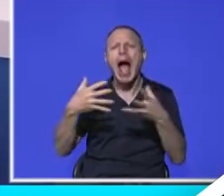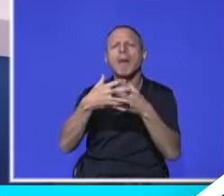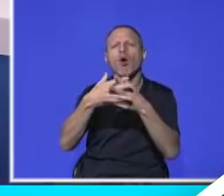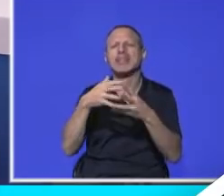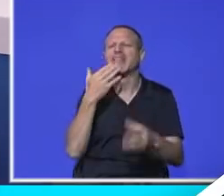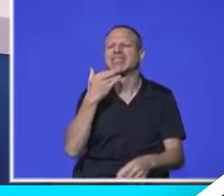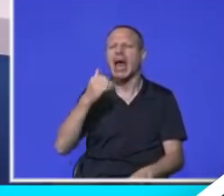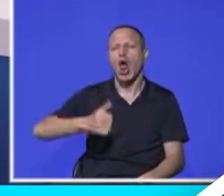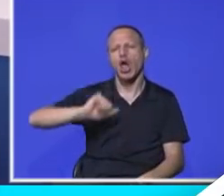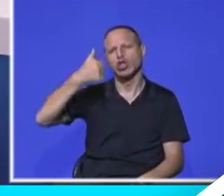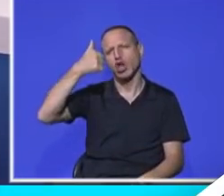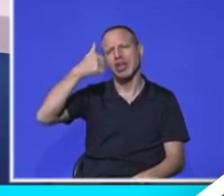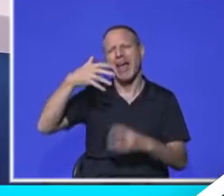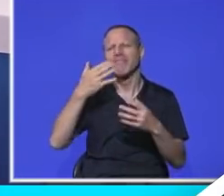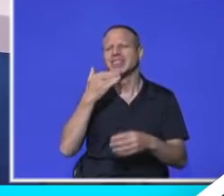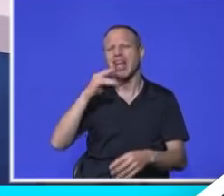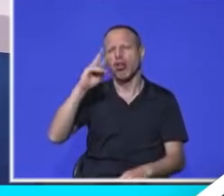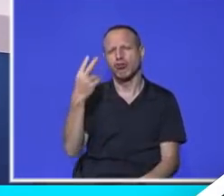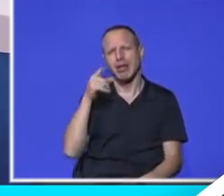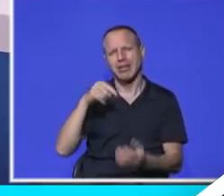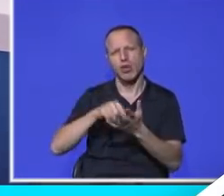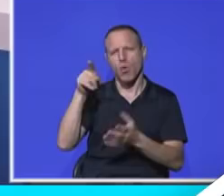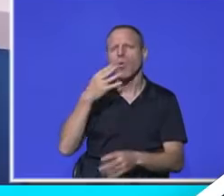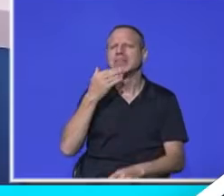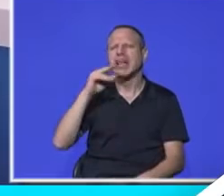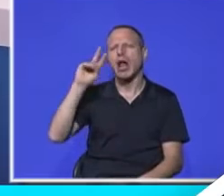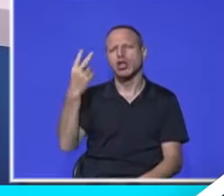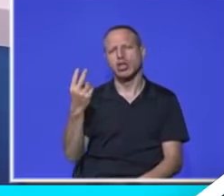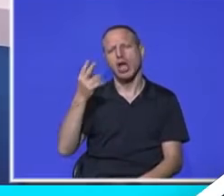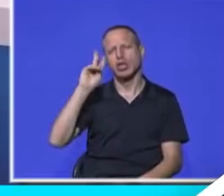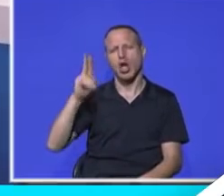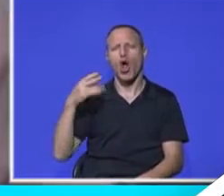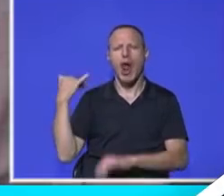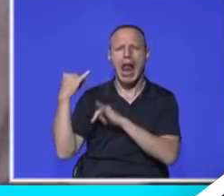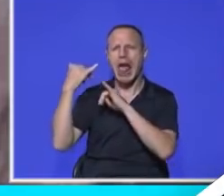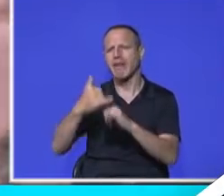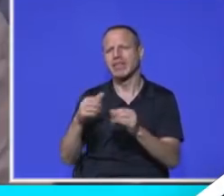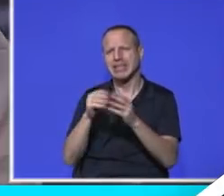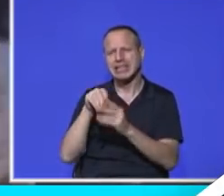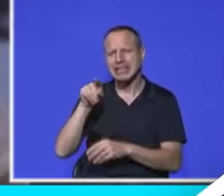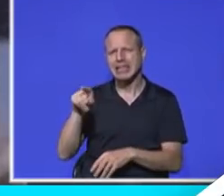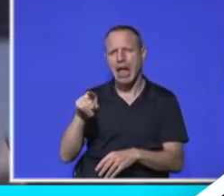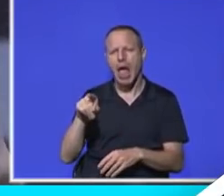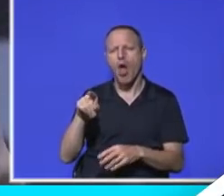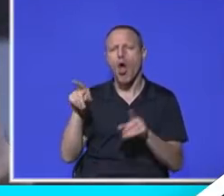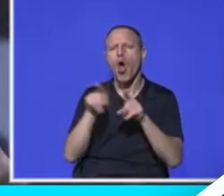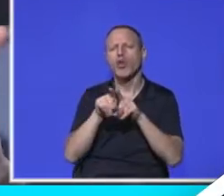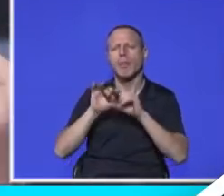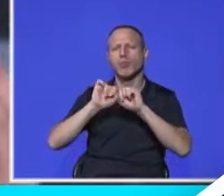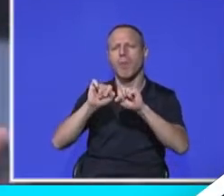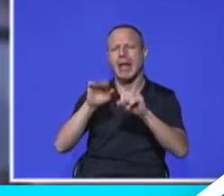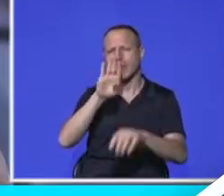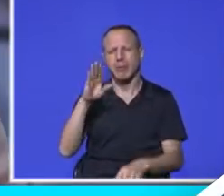וישראל הראשונה והישראל השנייה, כי הוא ישראל השנייה שיכולה אולי להביא איתה את אותם תומכי